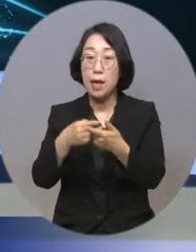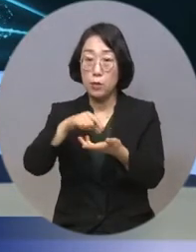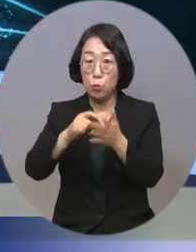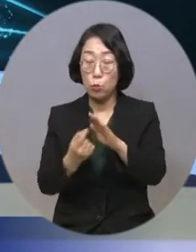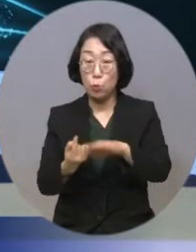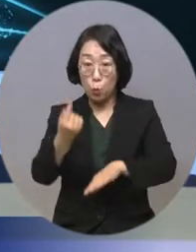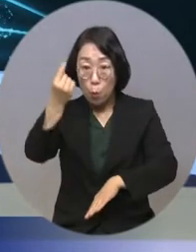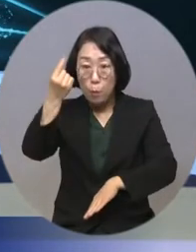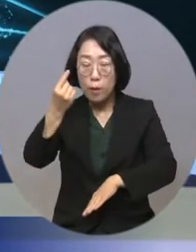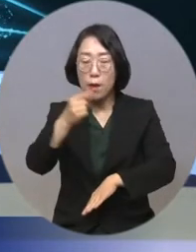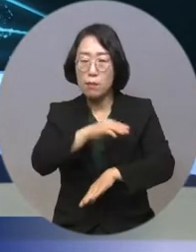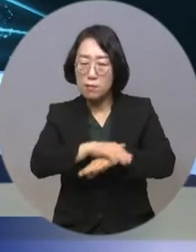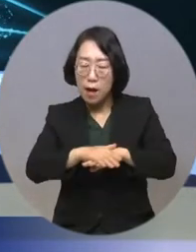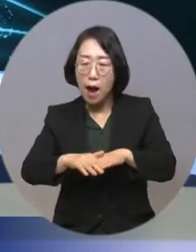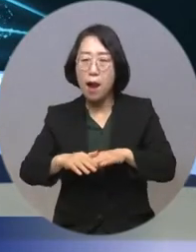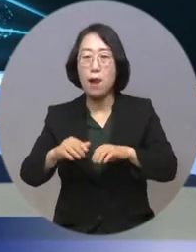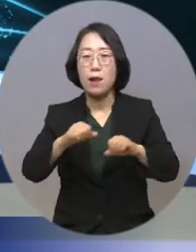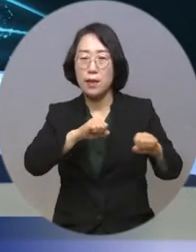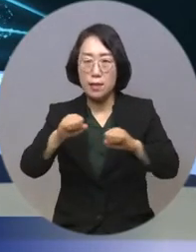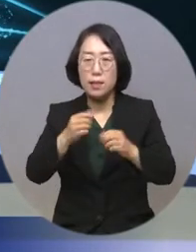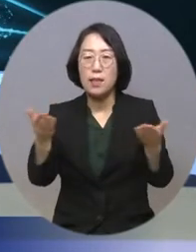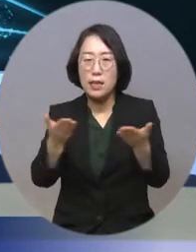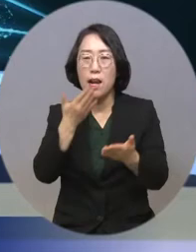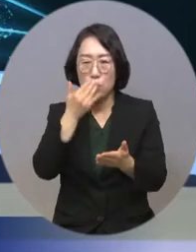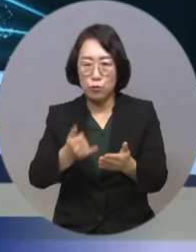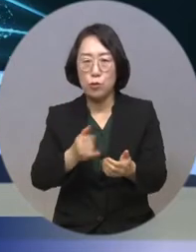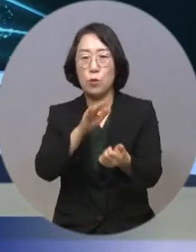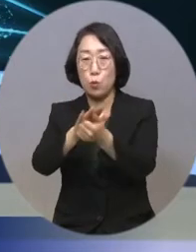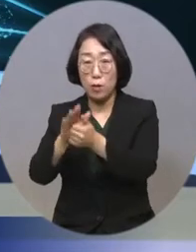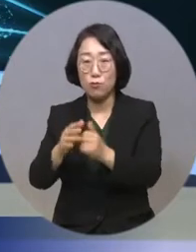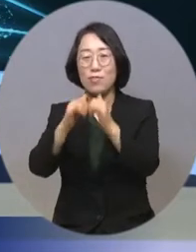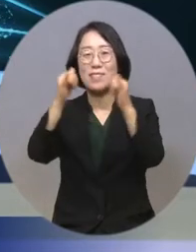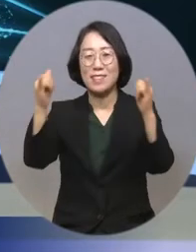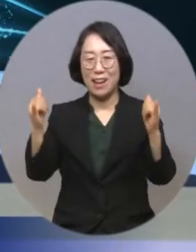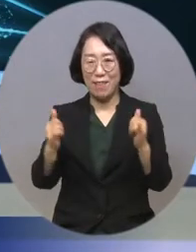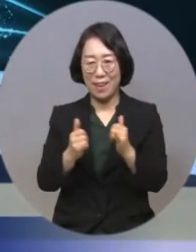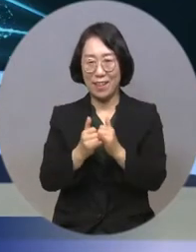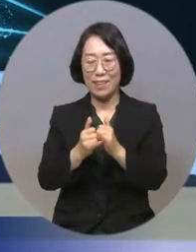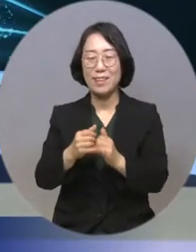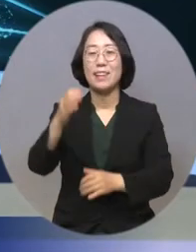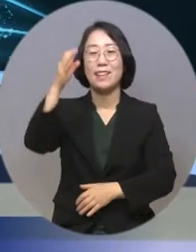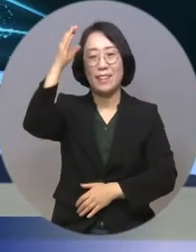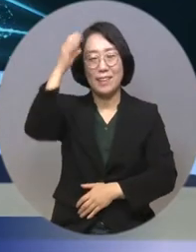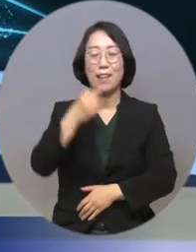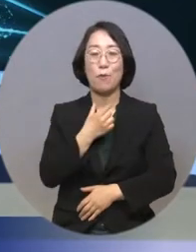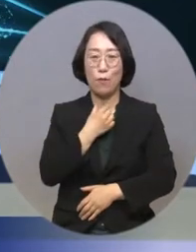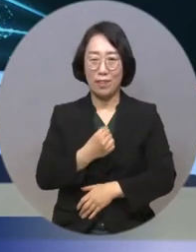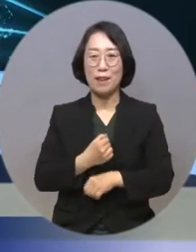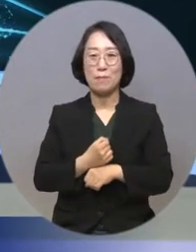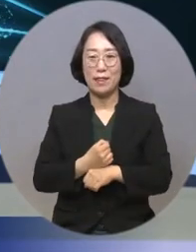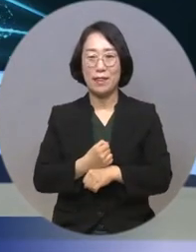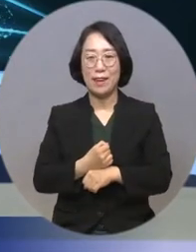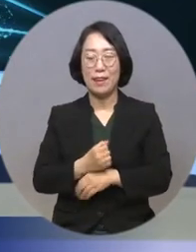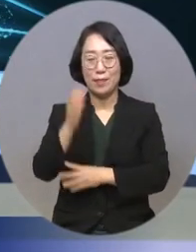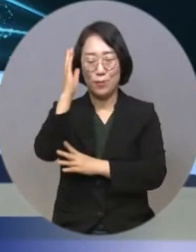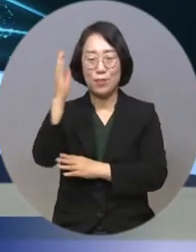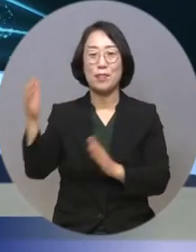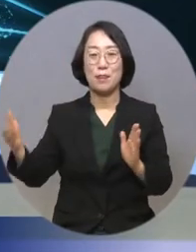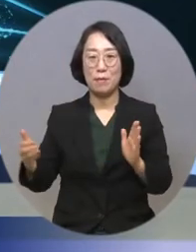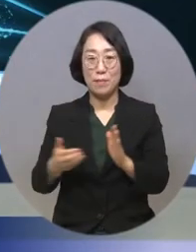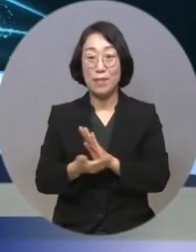능력을 누구나 마음껏 발휘할 수 있는 사회가 될 수 있기를 바랍니다 이상 복지 tv 뉴스를 마칩니다 시청해주신